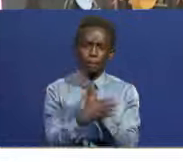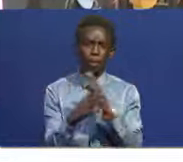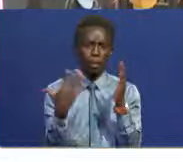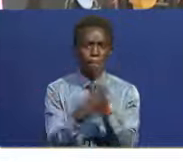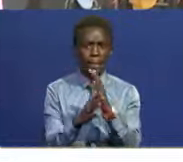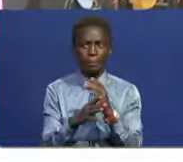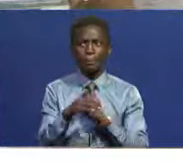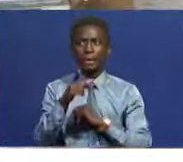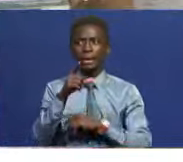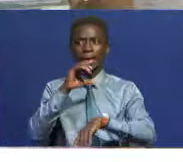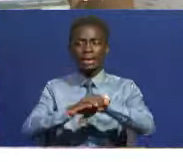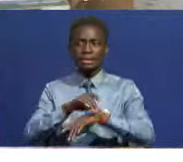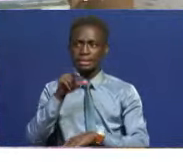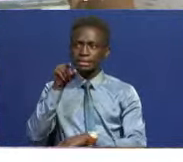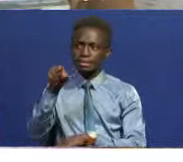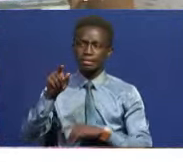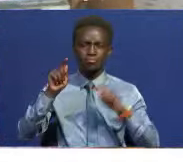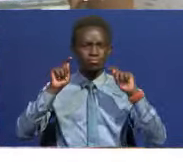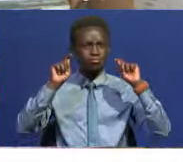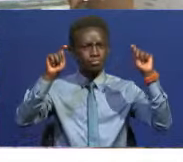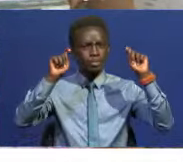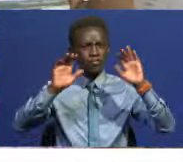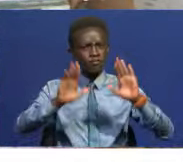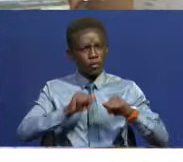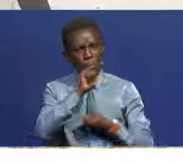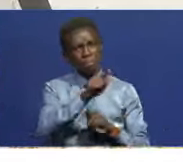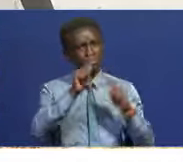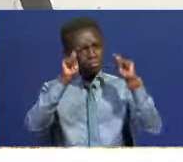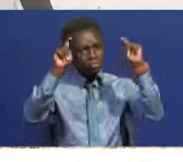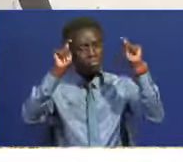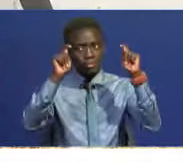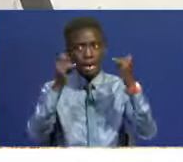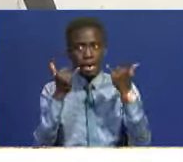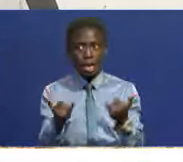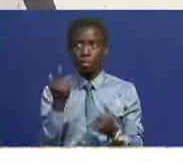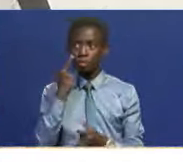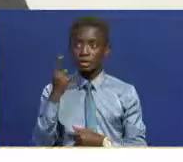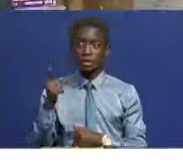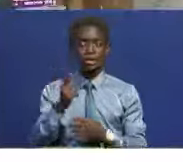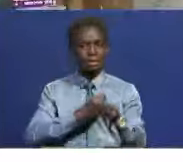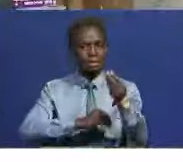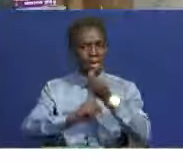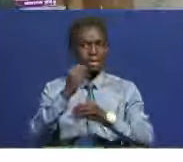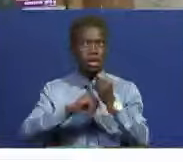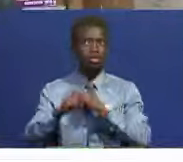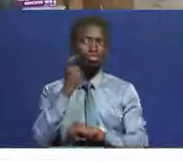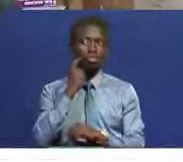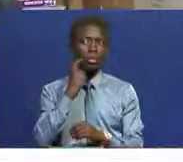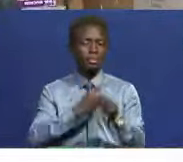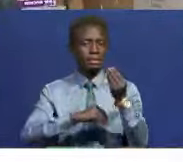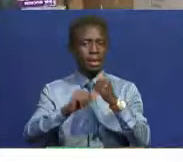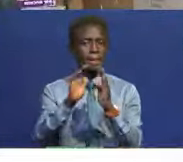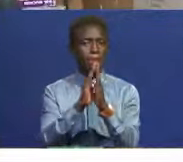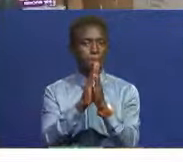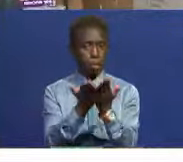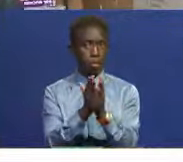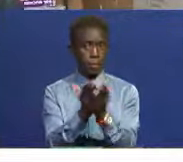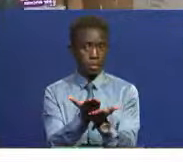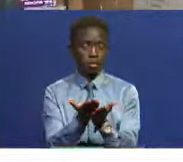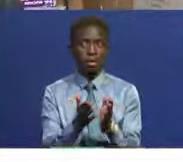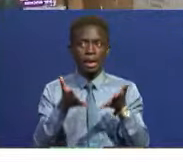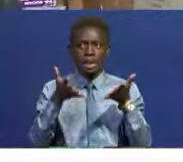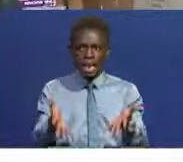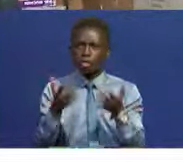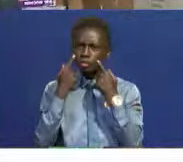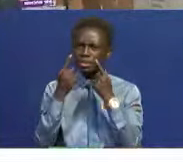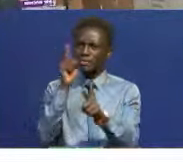serikali. Simon sasa anaweza kuwahudumia wateja kwenye duka lake la kuuza vitabu mjini Kisumu. Leo naona iko sawa, watu wanatembea,